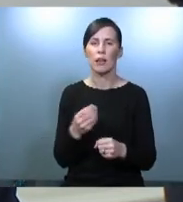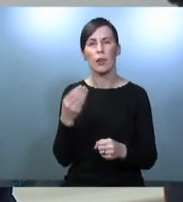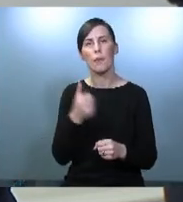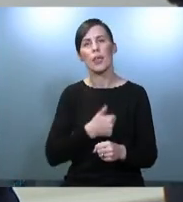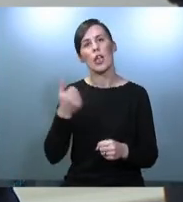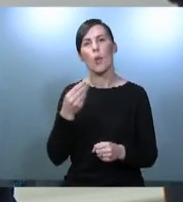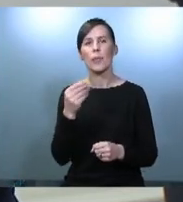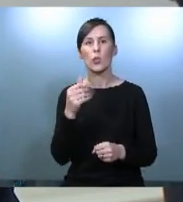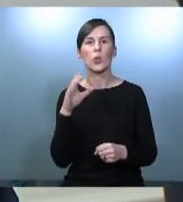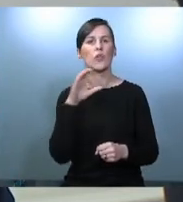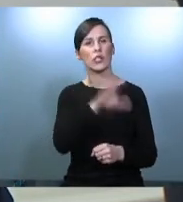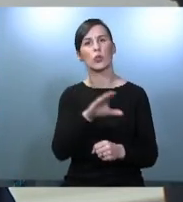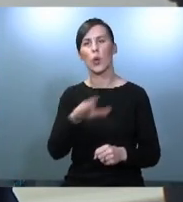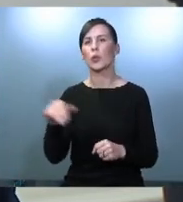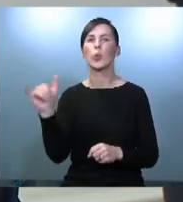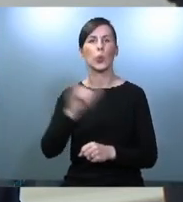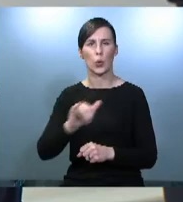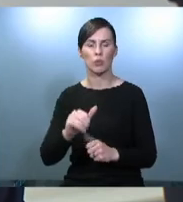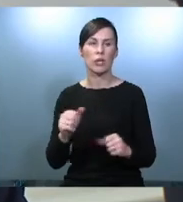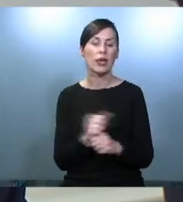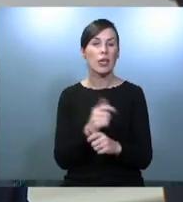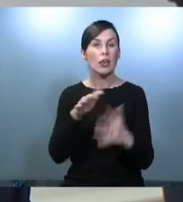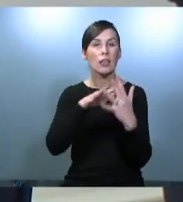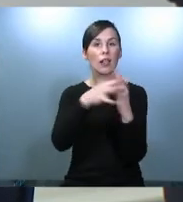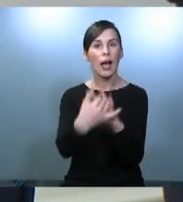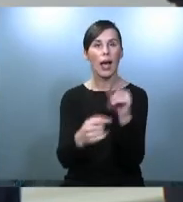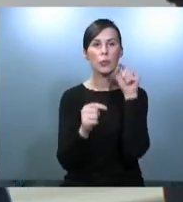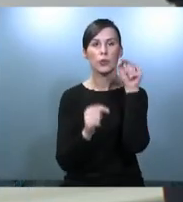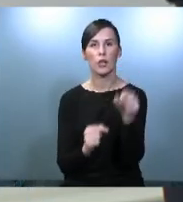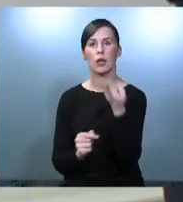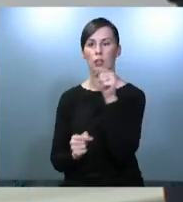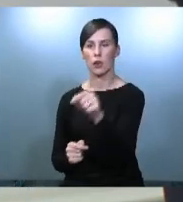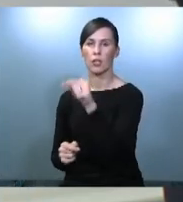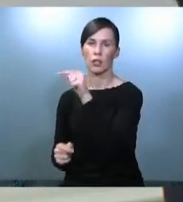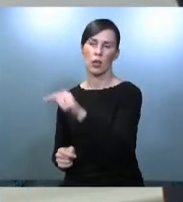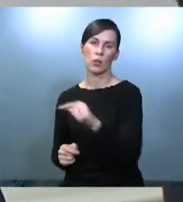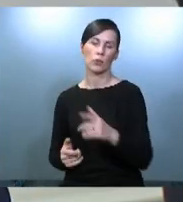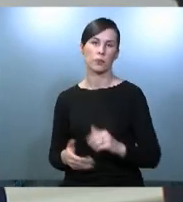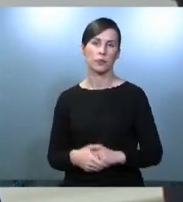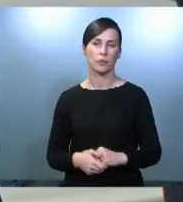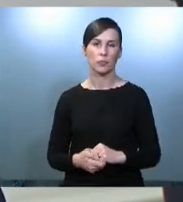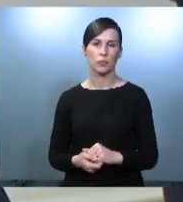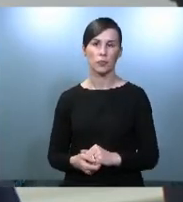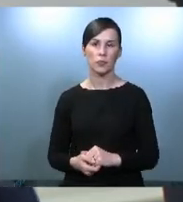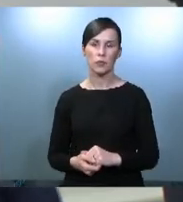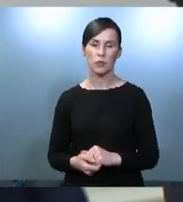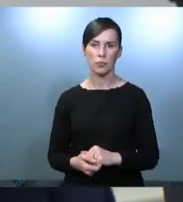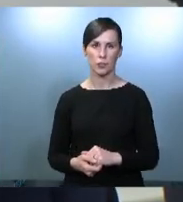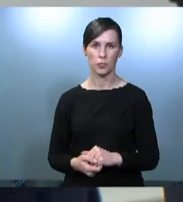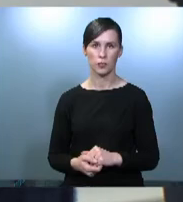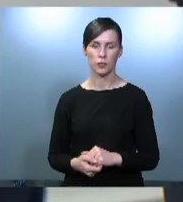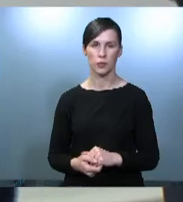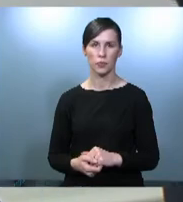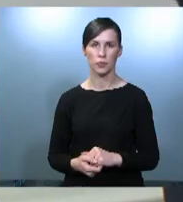į individualius, ypač kur nedideli kaimai yra ir gyventojų nėra kažkokia koncentracija vienoje vietoje, vieni nuo kitų